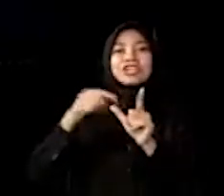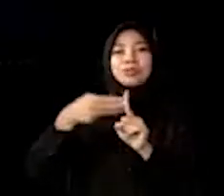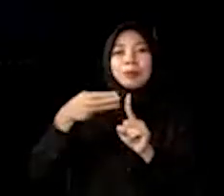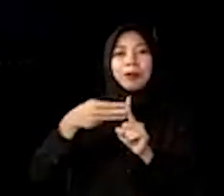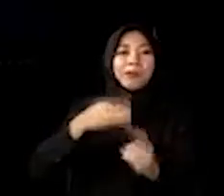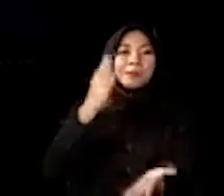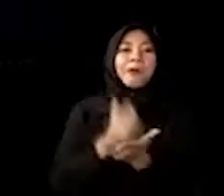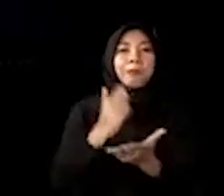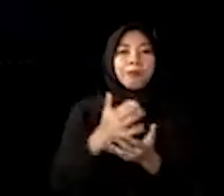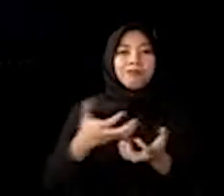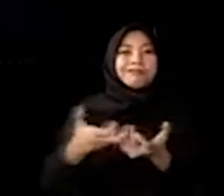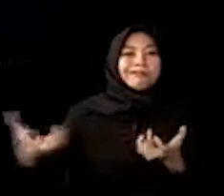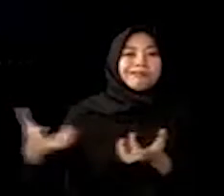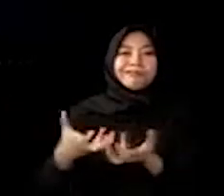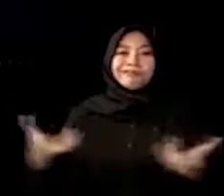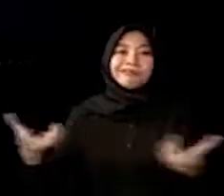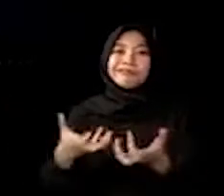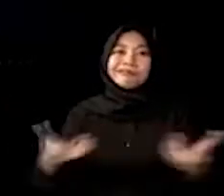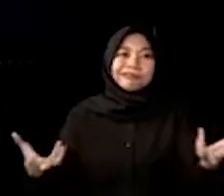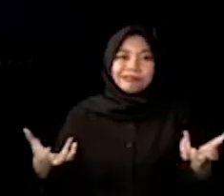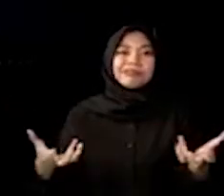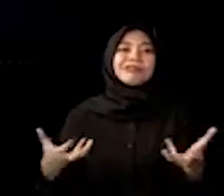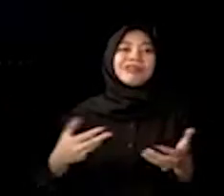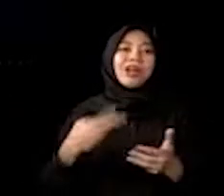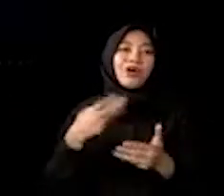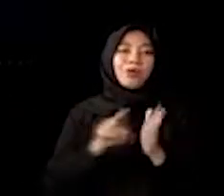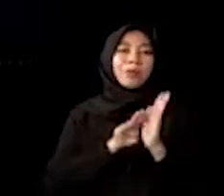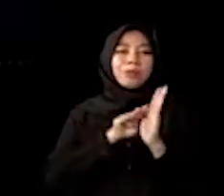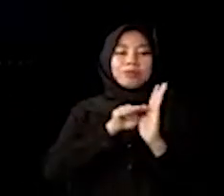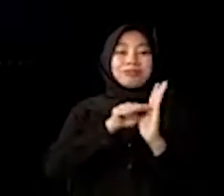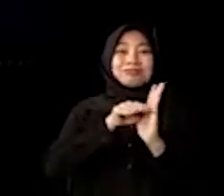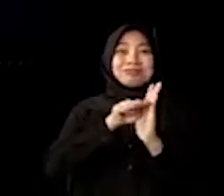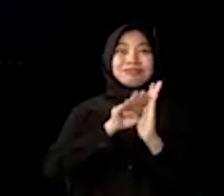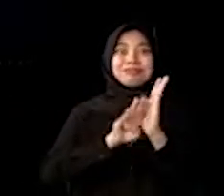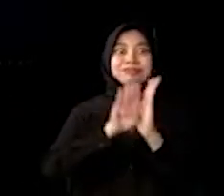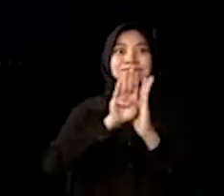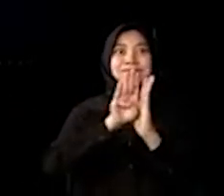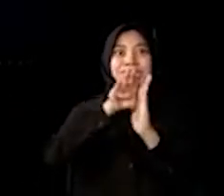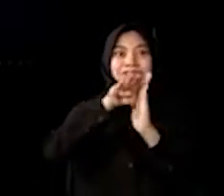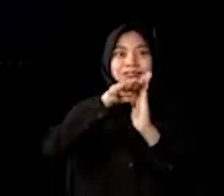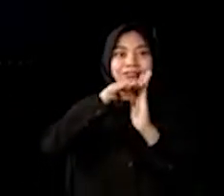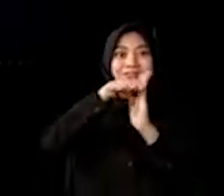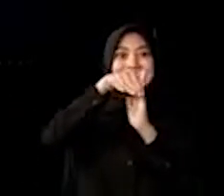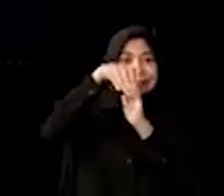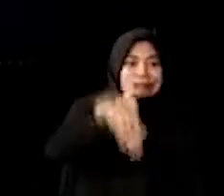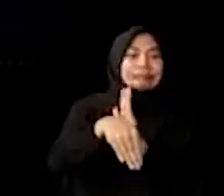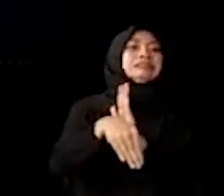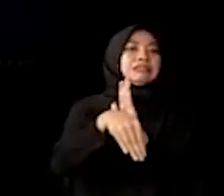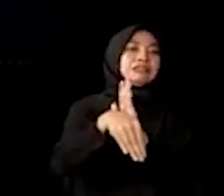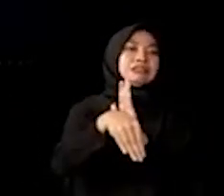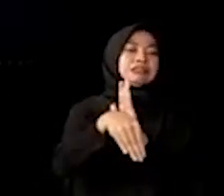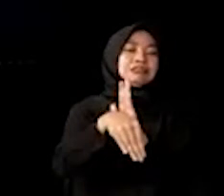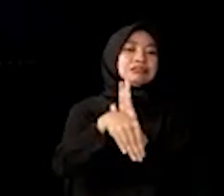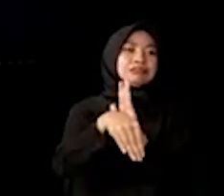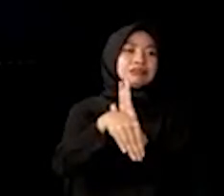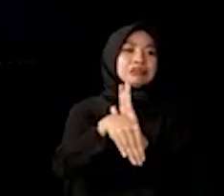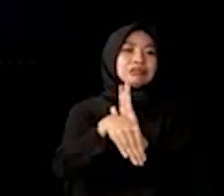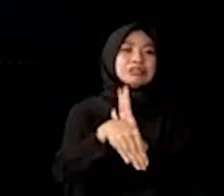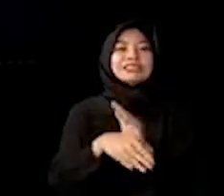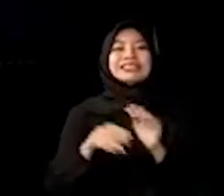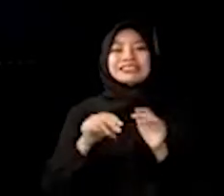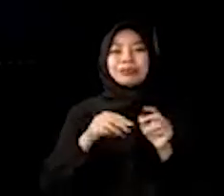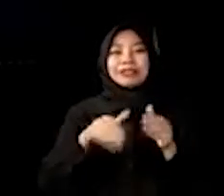terhenti bahkan mengalami kontraksi dan diperkirakan dua Kuartal ini kita akan mengalami kontraksi sehingga kemudian kita akan